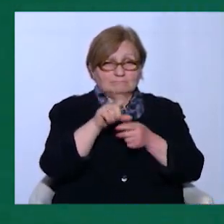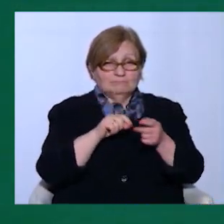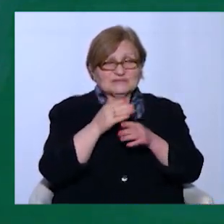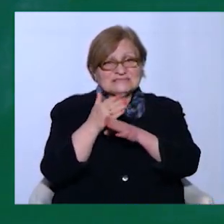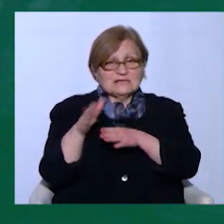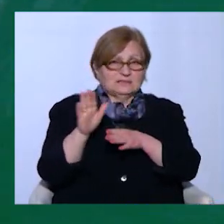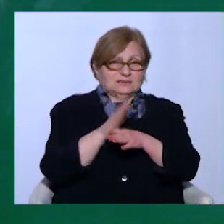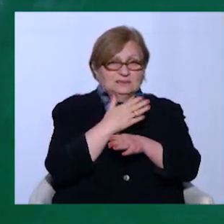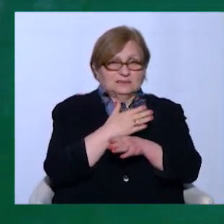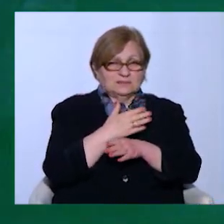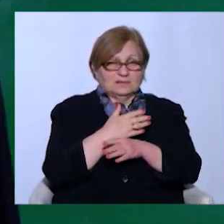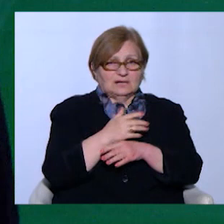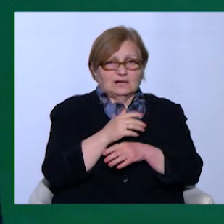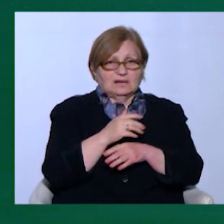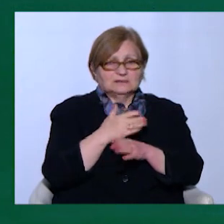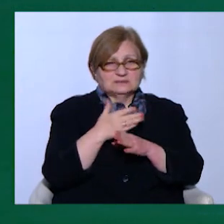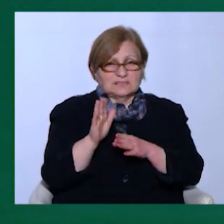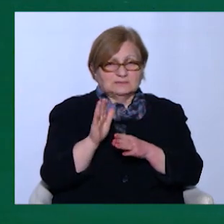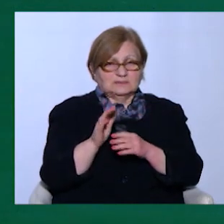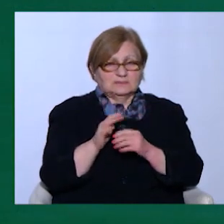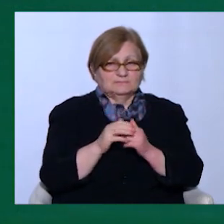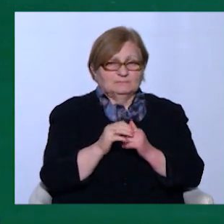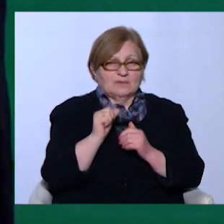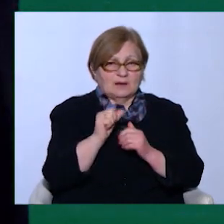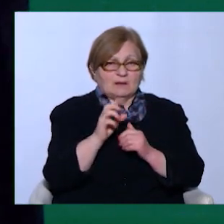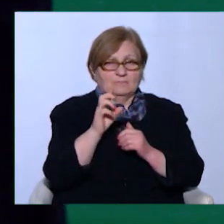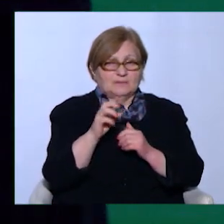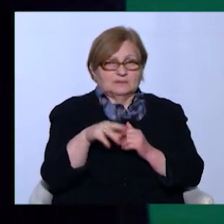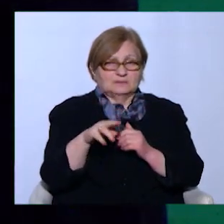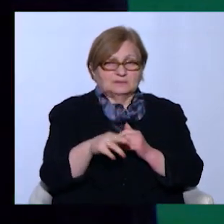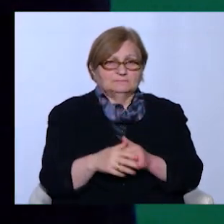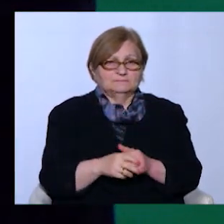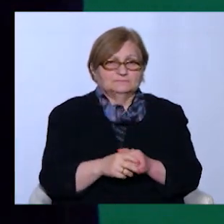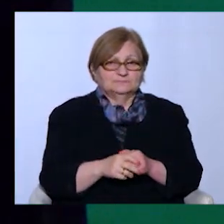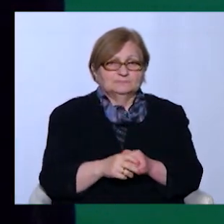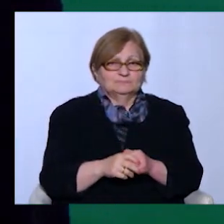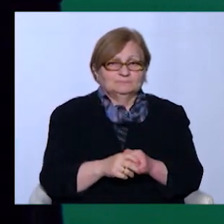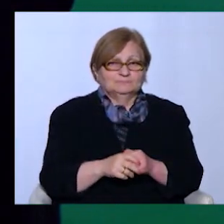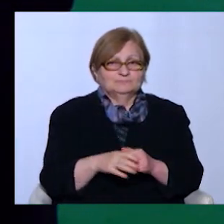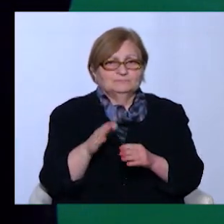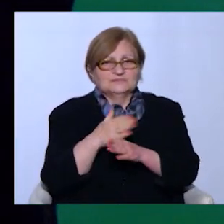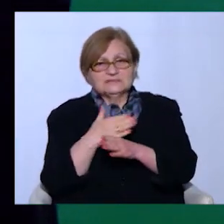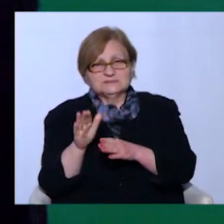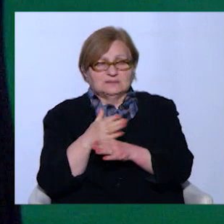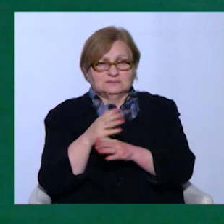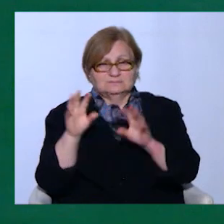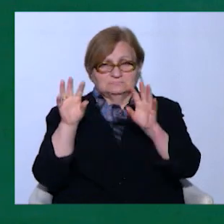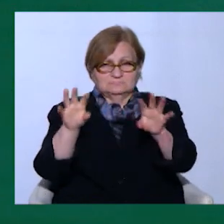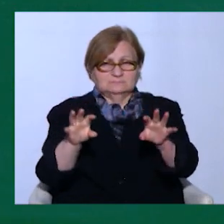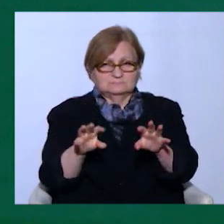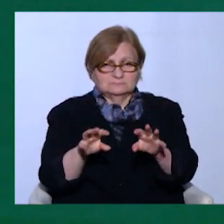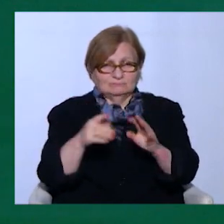ცალკე ABD, აი ესე ნახეთ, ABD და ცალკე ACD და